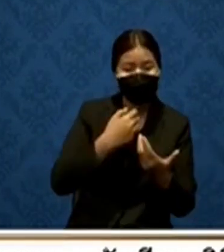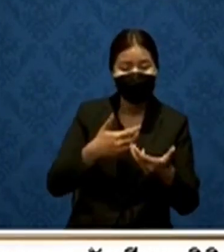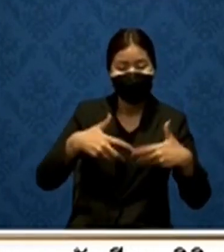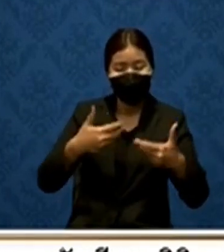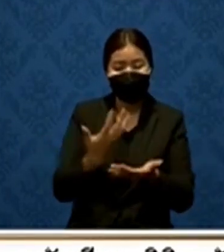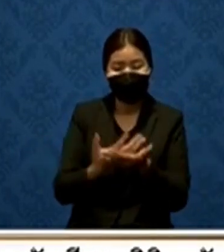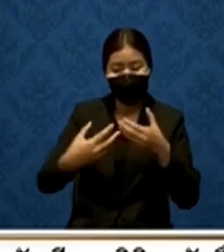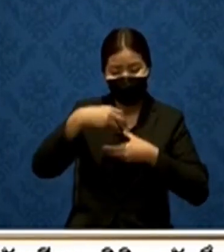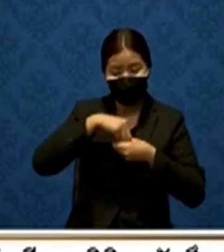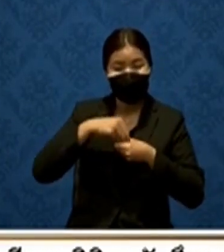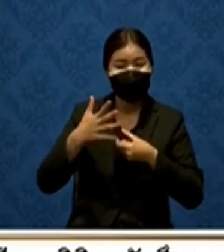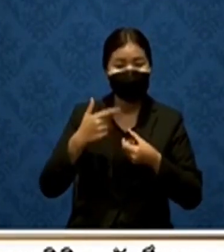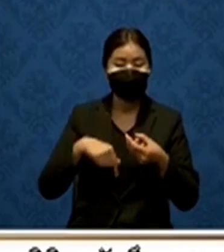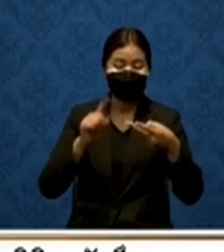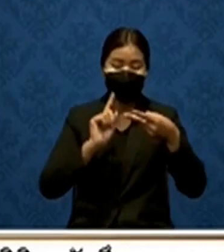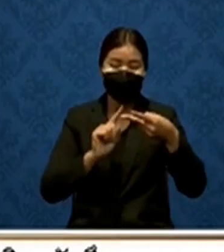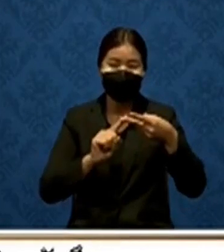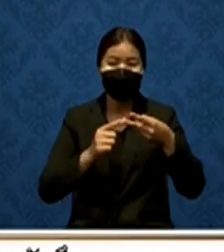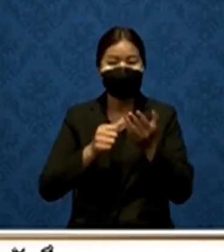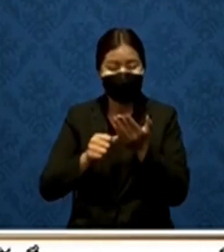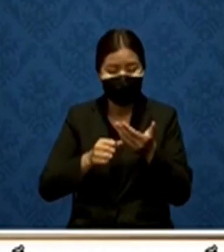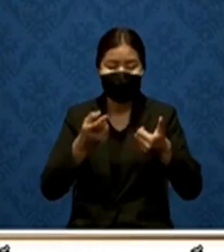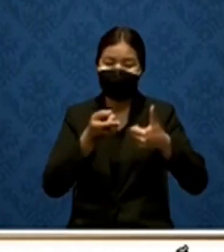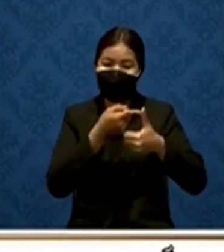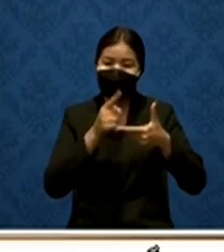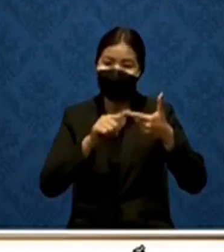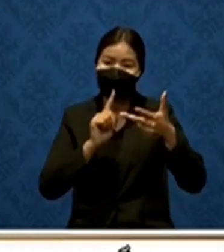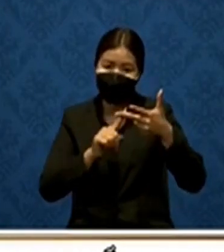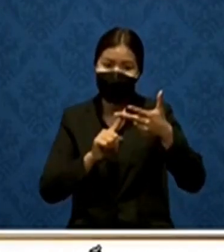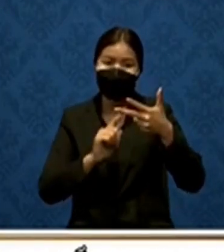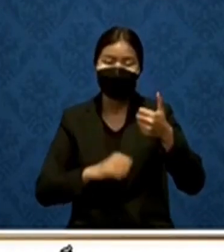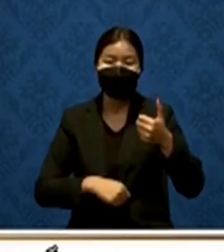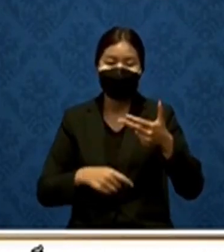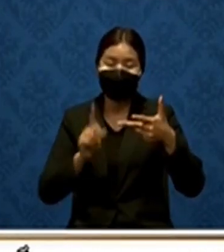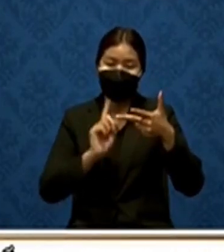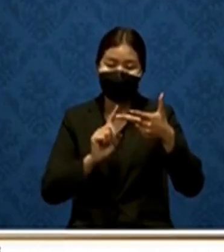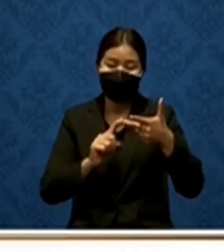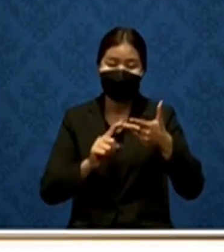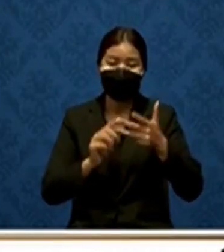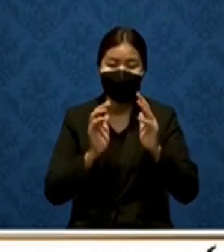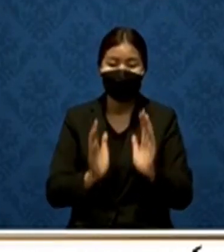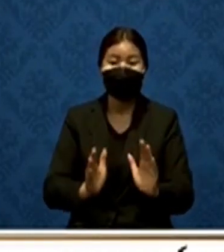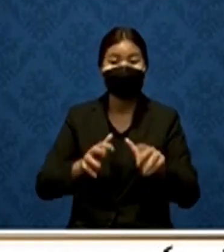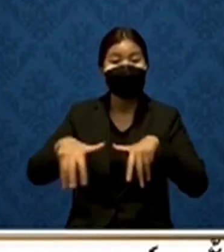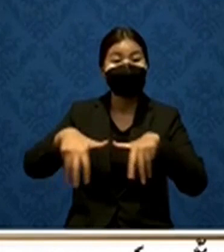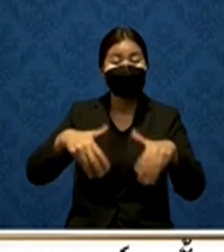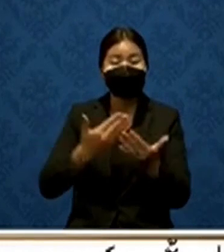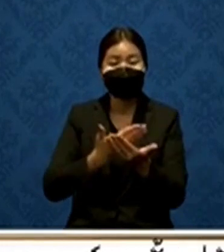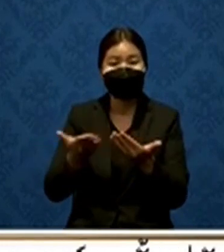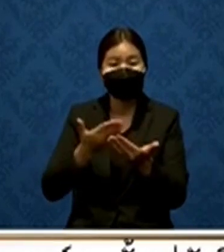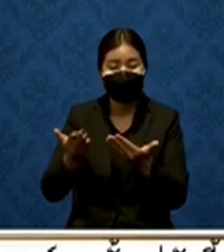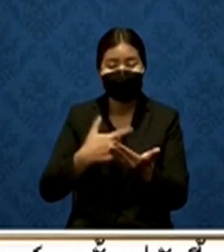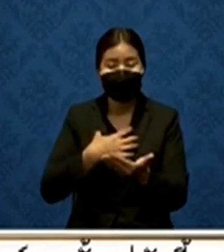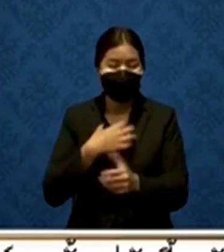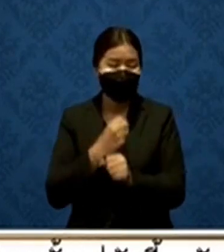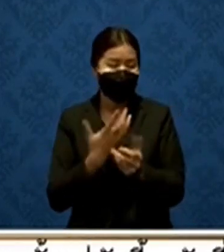แล้วเรากตองมาแก้ปัหาข้อ 2 แทนทจะมข้อ 1 ข้อเดีวแล้วก็กลุมที่ 3 ผู้บริโภคผู้บรโภคส่งทอยากได้ก็คือ